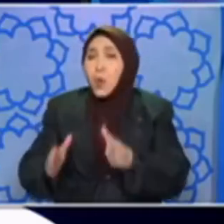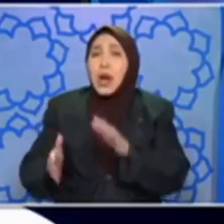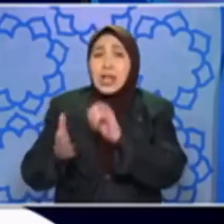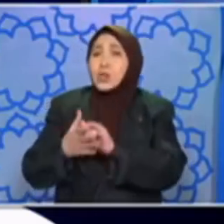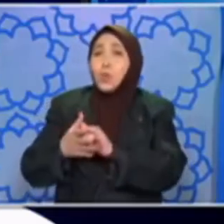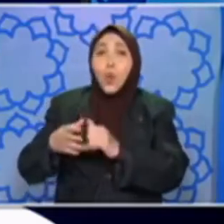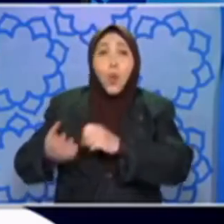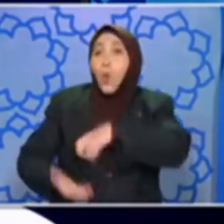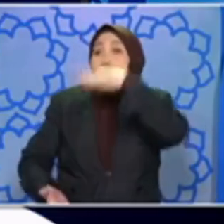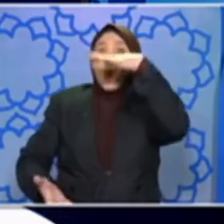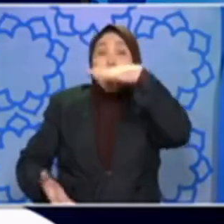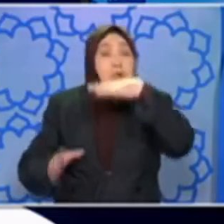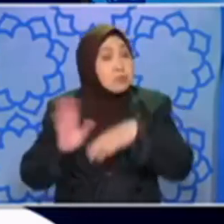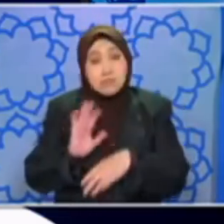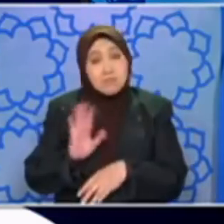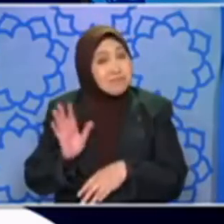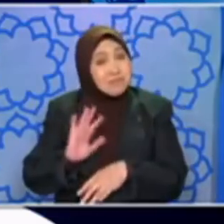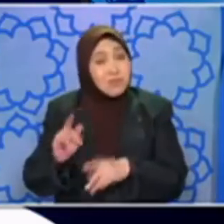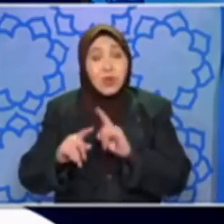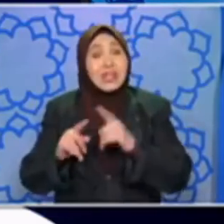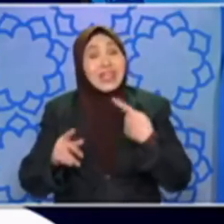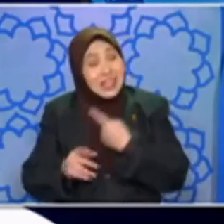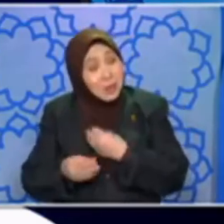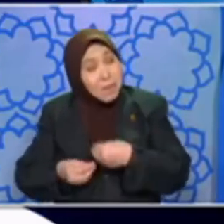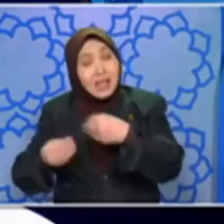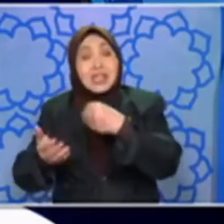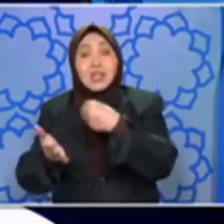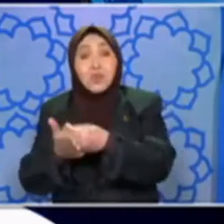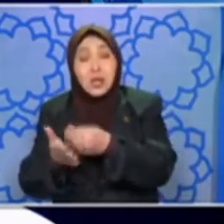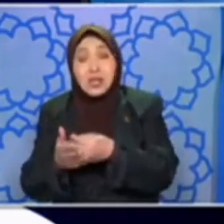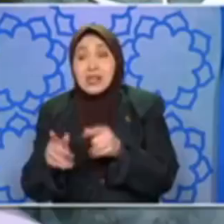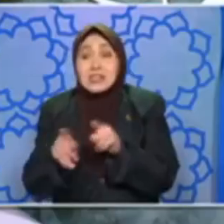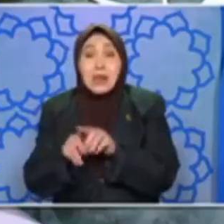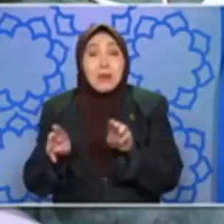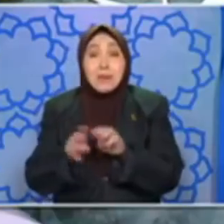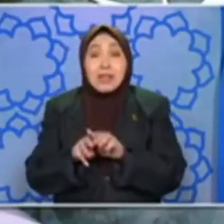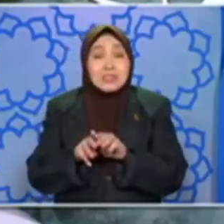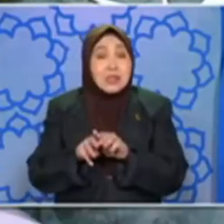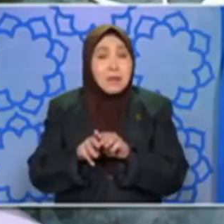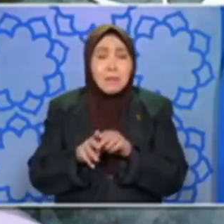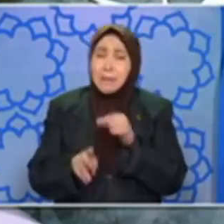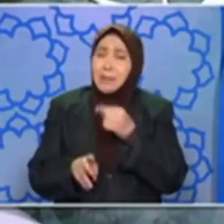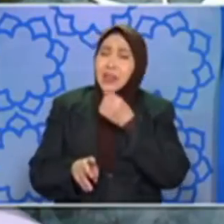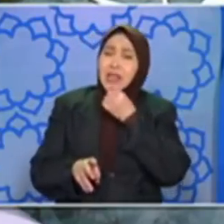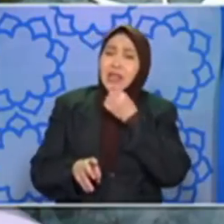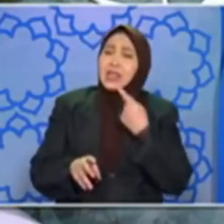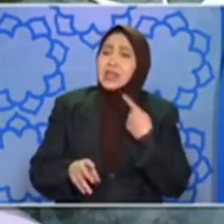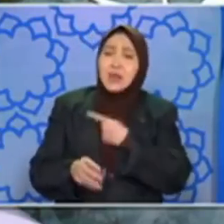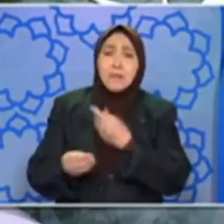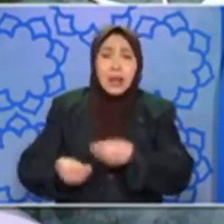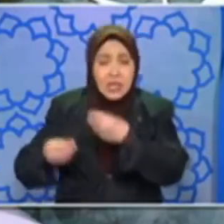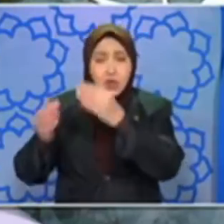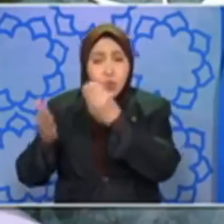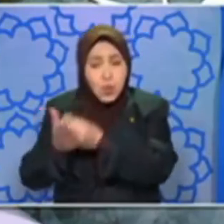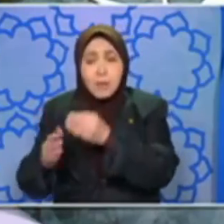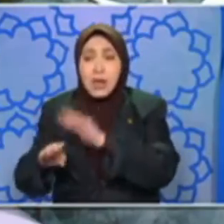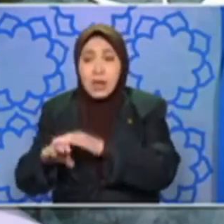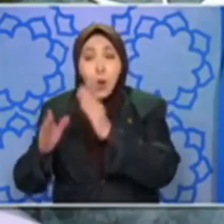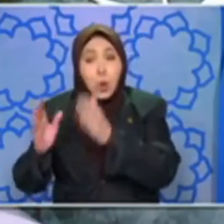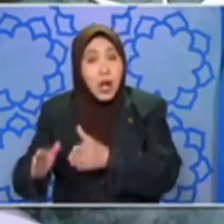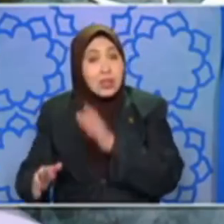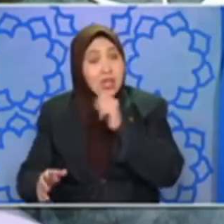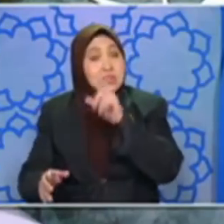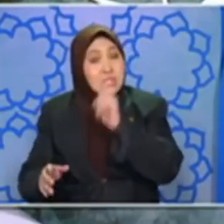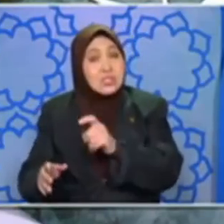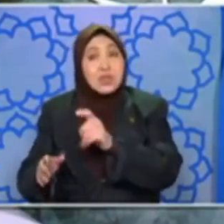semestinya. Bila kita bagi duit, ustaznya, dia macam paradoks, kan? Macam pelik pula. Mm-hmm. Kita bagi duit pada orang, tak semestinya orang